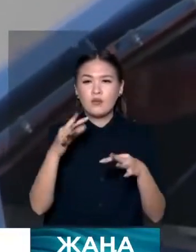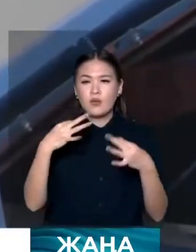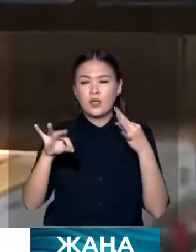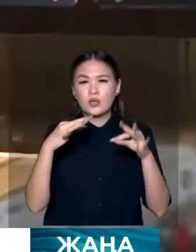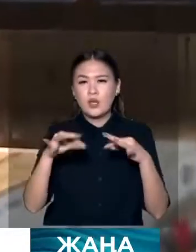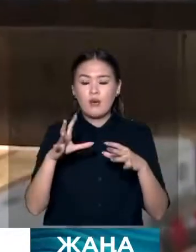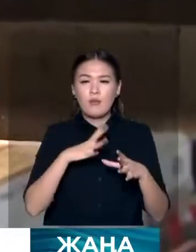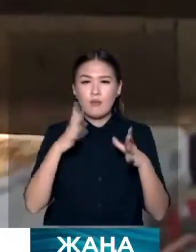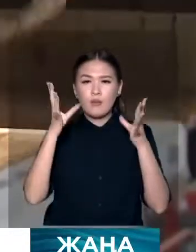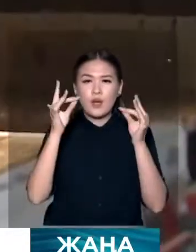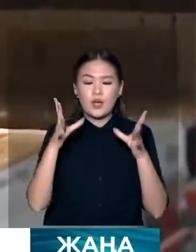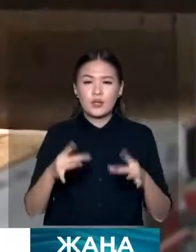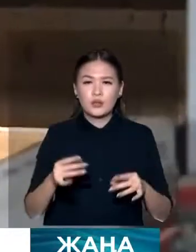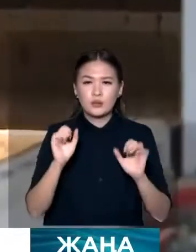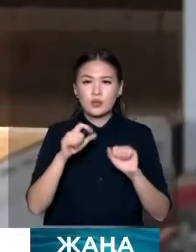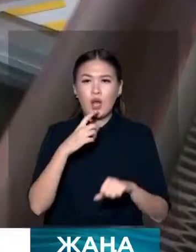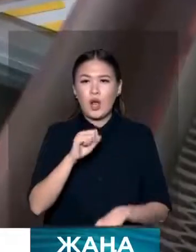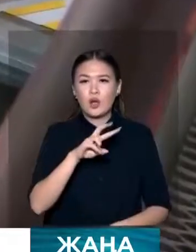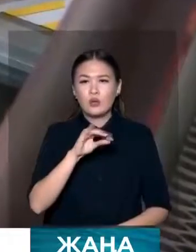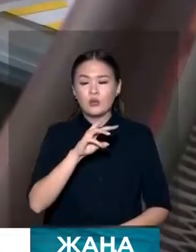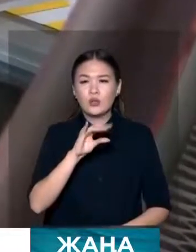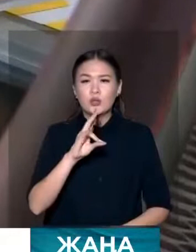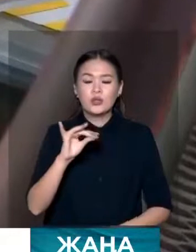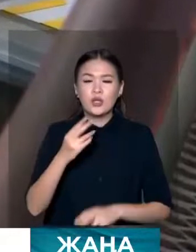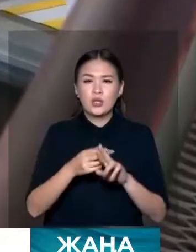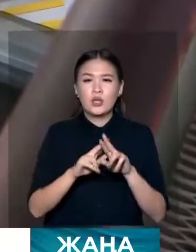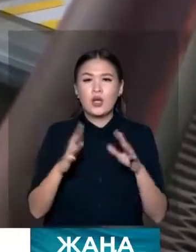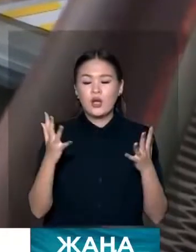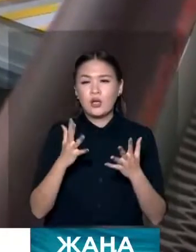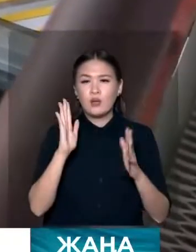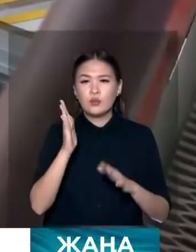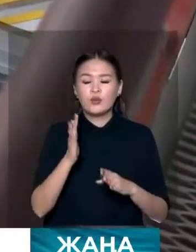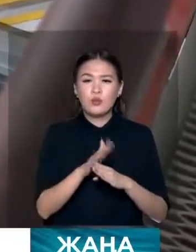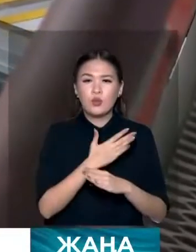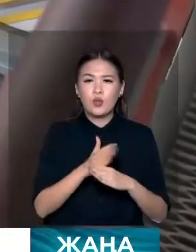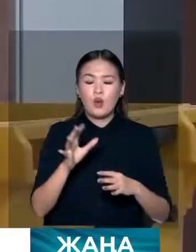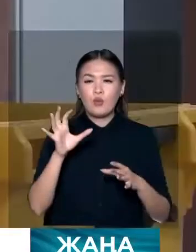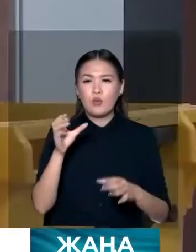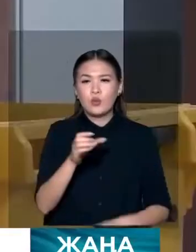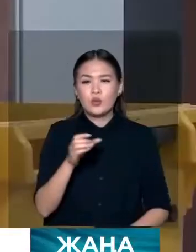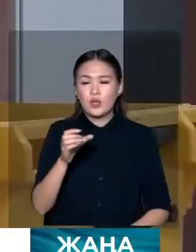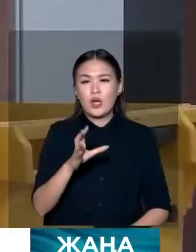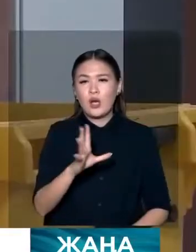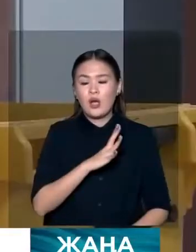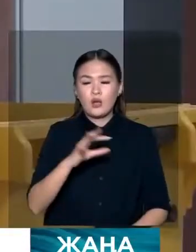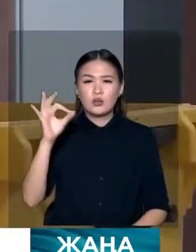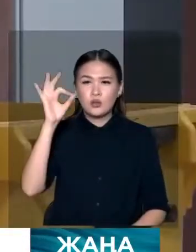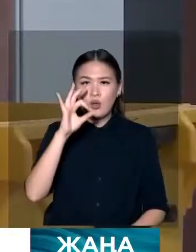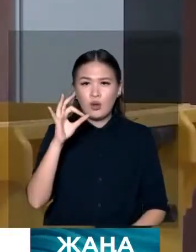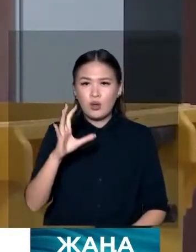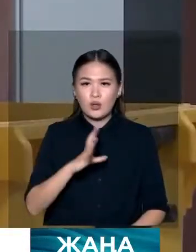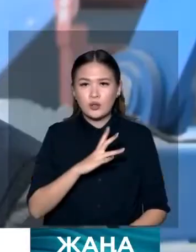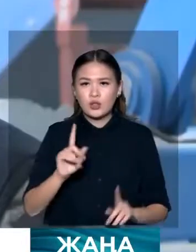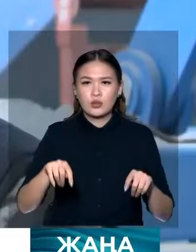ыдырайтын пакеттен ажырата алады. Немесе алюминиден жасалған заттарды қалайы консервілерінен бөлектеп, бөтелкелер мен картонды әртүрлі контейнерлерге